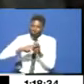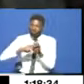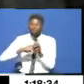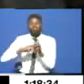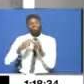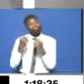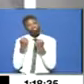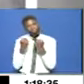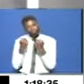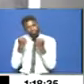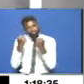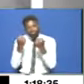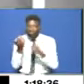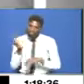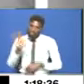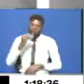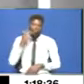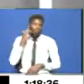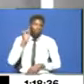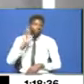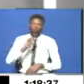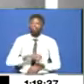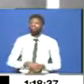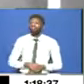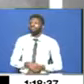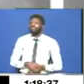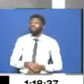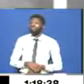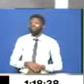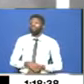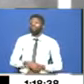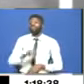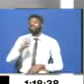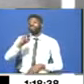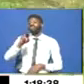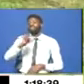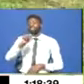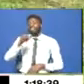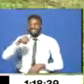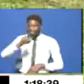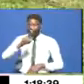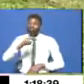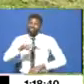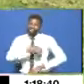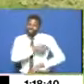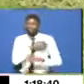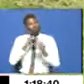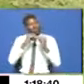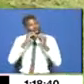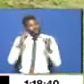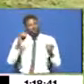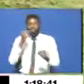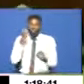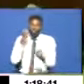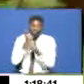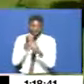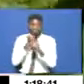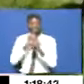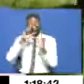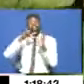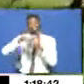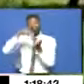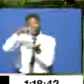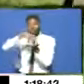akarejea kwake. Nyandusi was Kenya's longest serving and last chief secretary before the post was abolished after